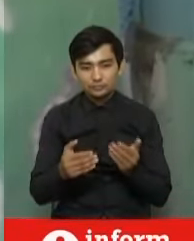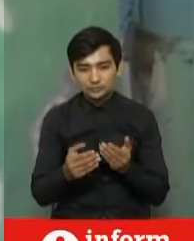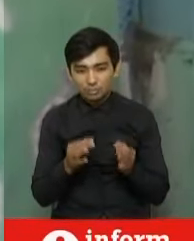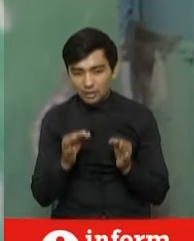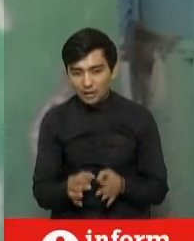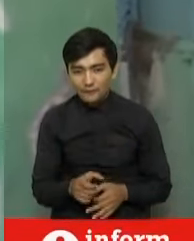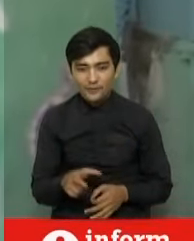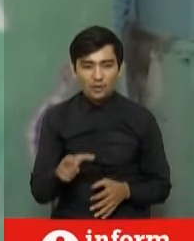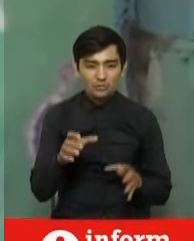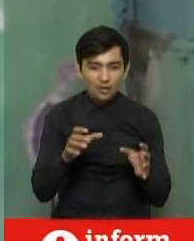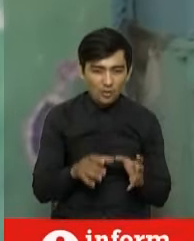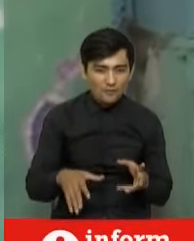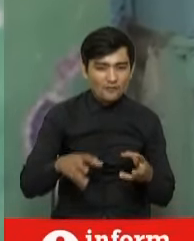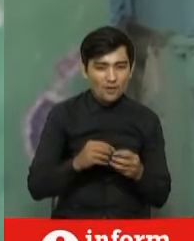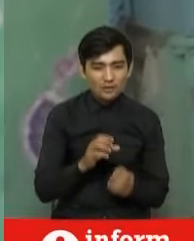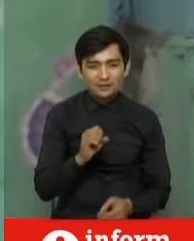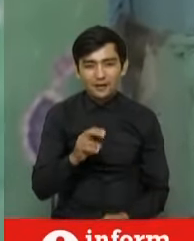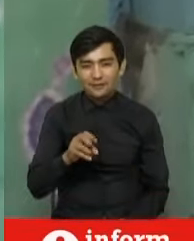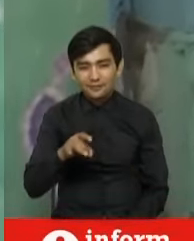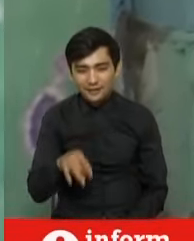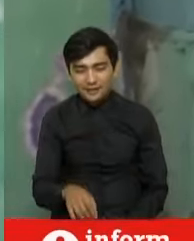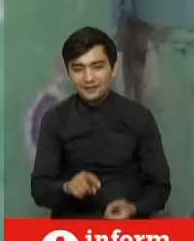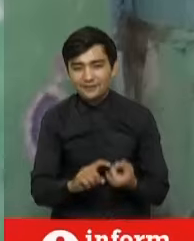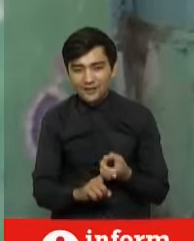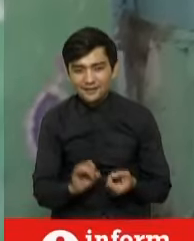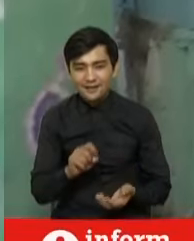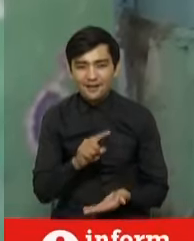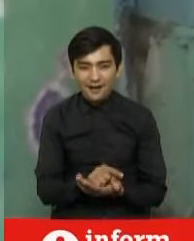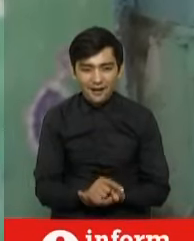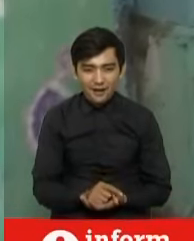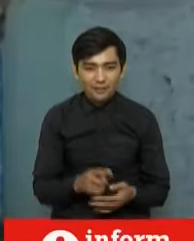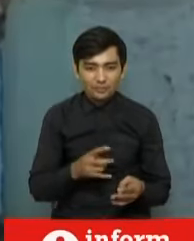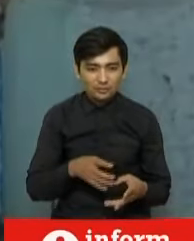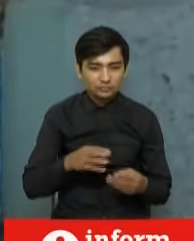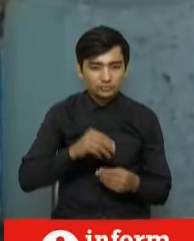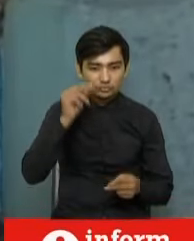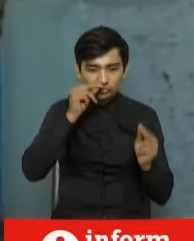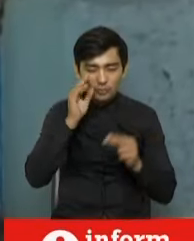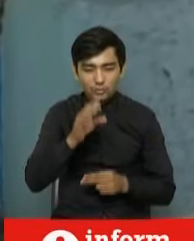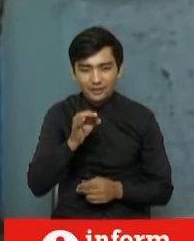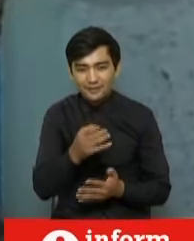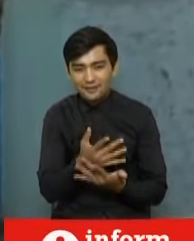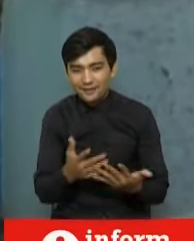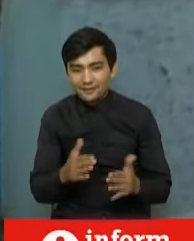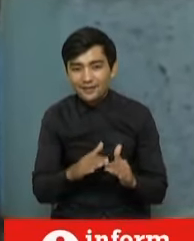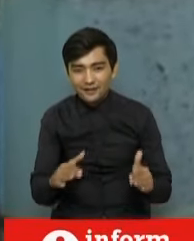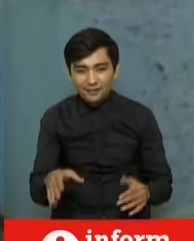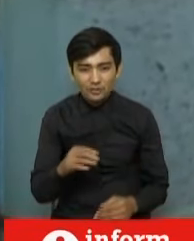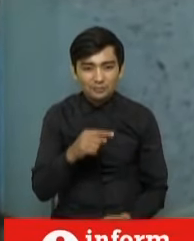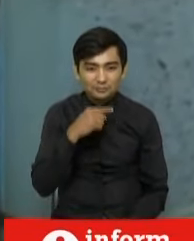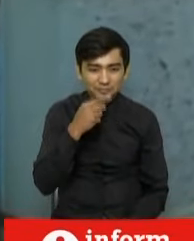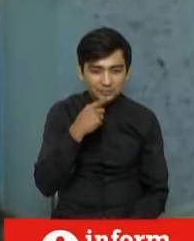ережелерін, барлық стандартқа қажетті міндеттерді алып шығады. Кейбір балалардың көбісі